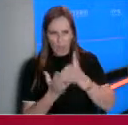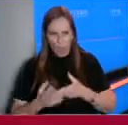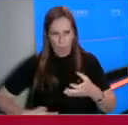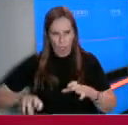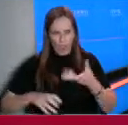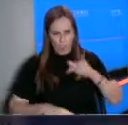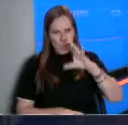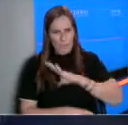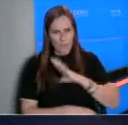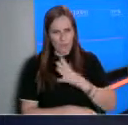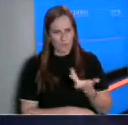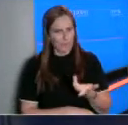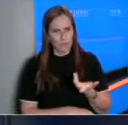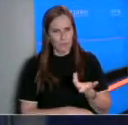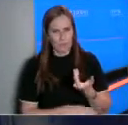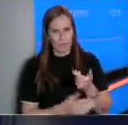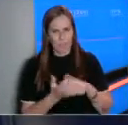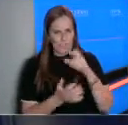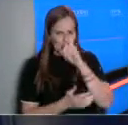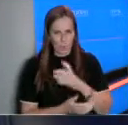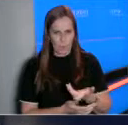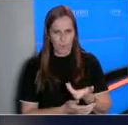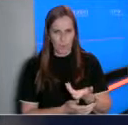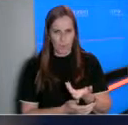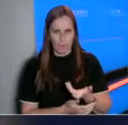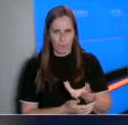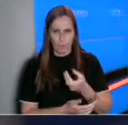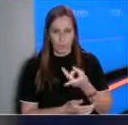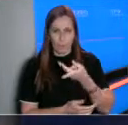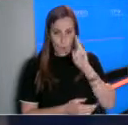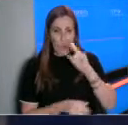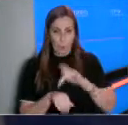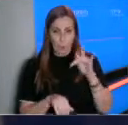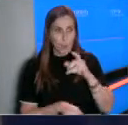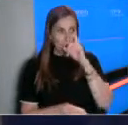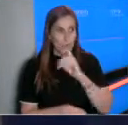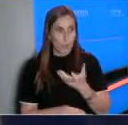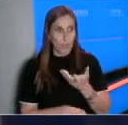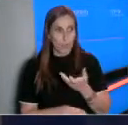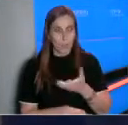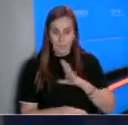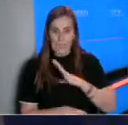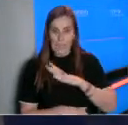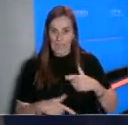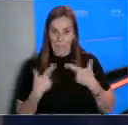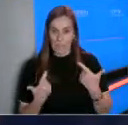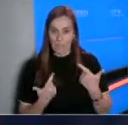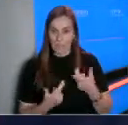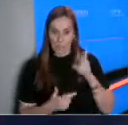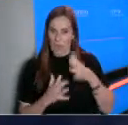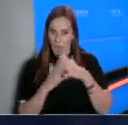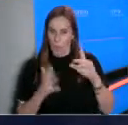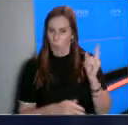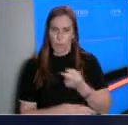את החול, אז הם נמצאים בסכנת חיים מפני זיהומים וכאלה. נכון, והם עוד יותר רגישים לזיהומים האלה, והם בסכנת חיים יותר